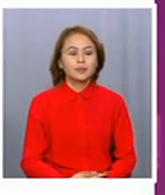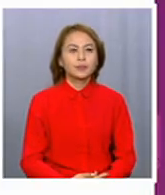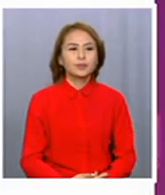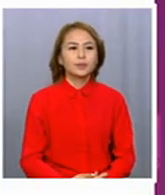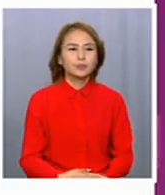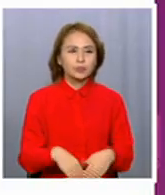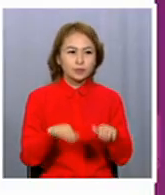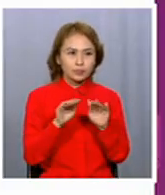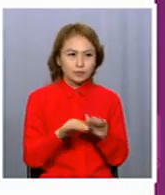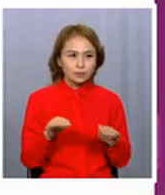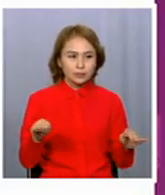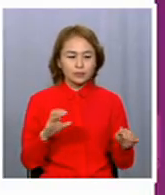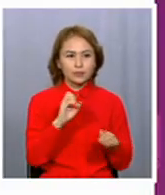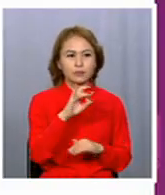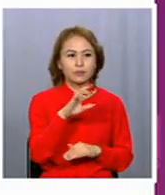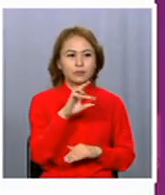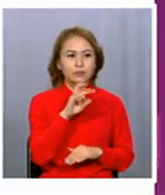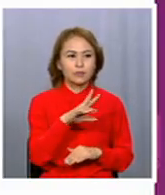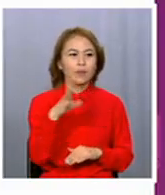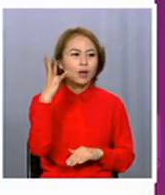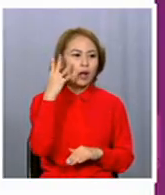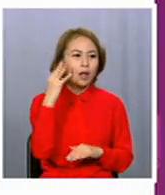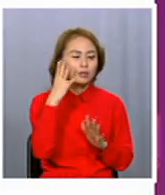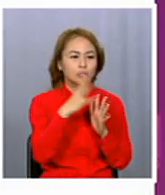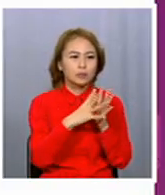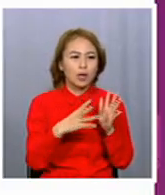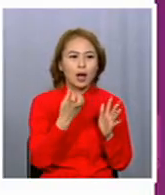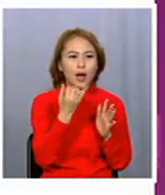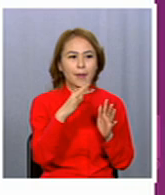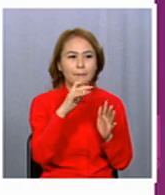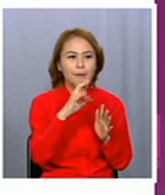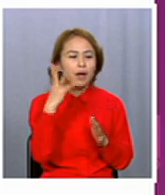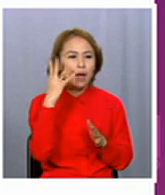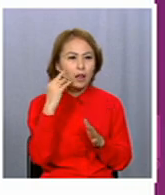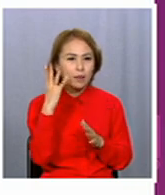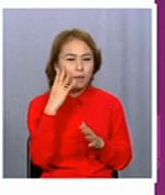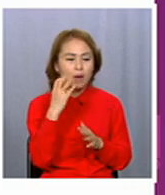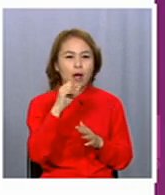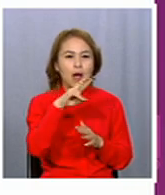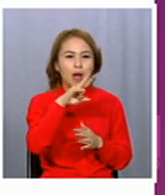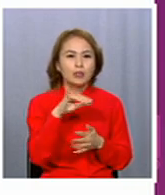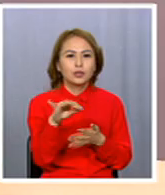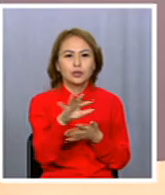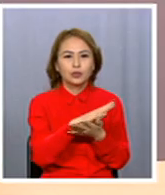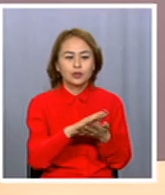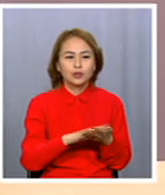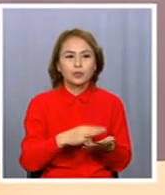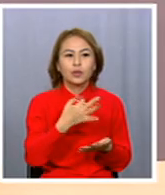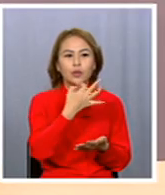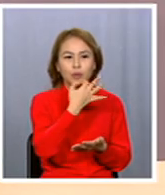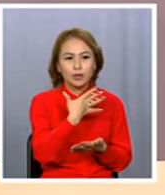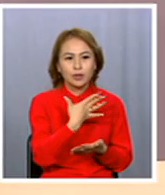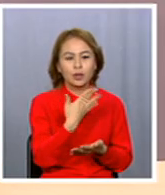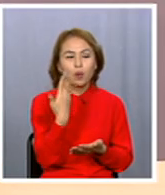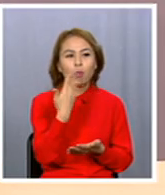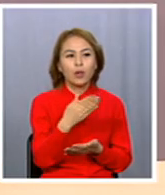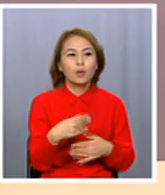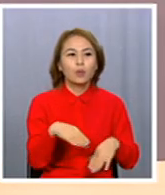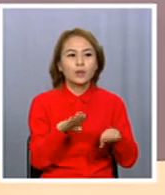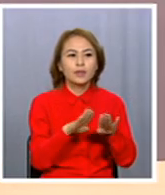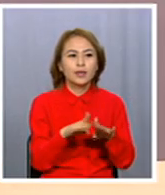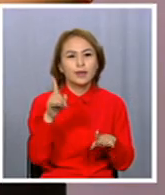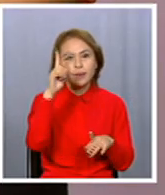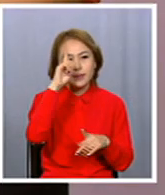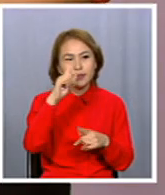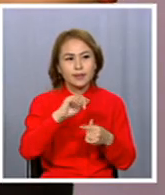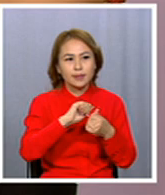Балалар, Ербол алмұртты, Айман алманы, Әли жүзімді ұнатады екен. Олай болса, есте